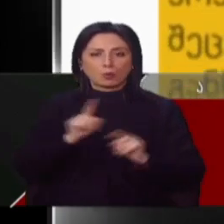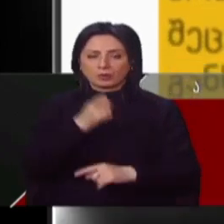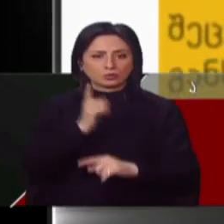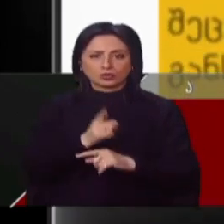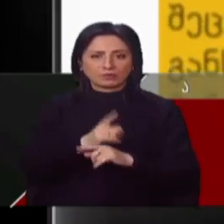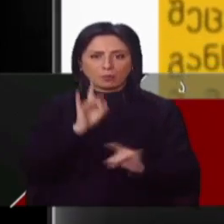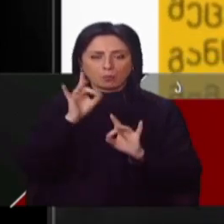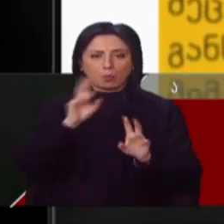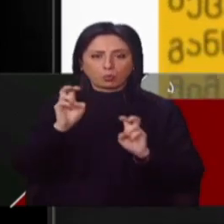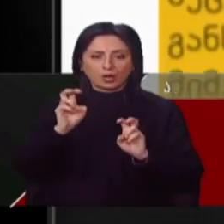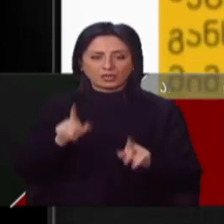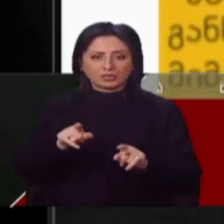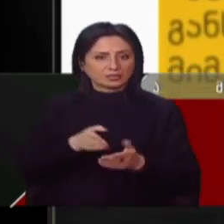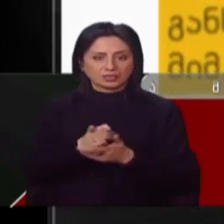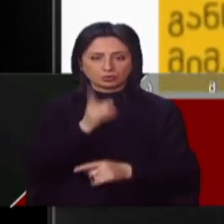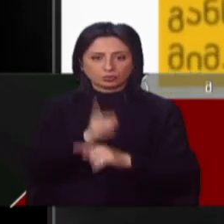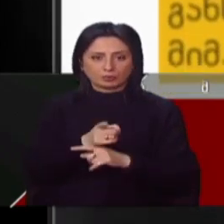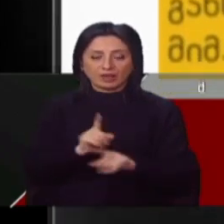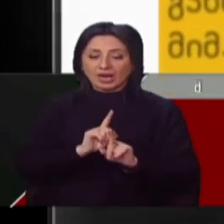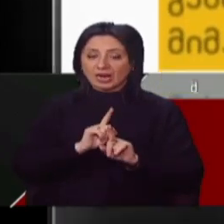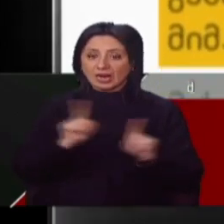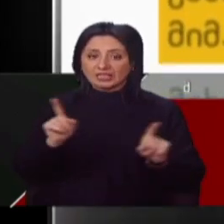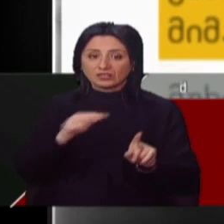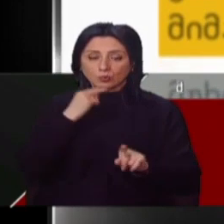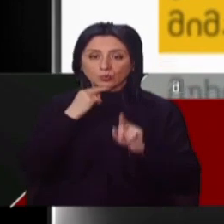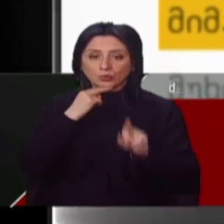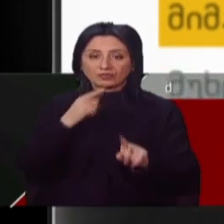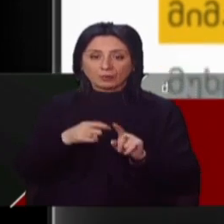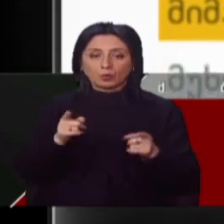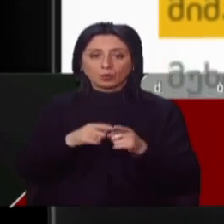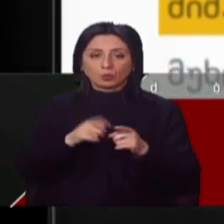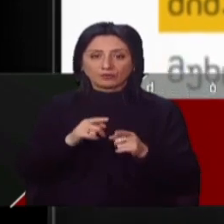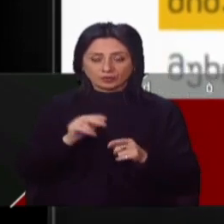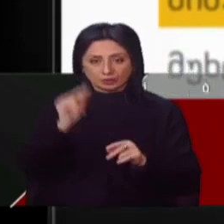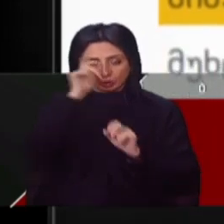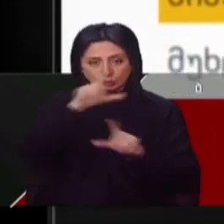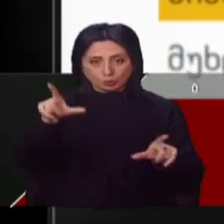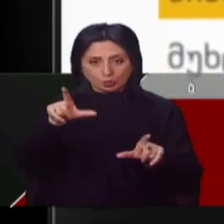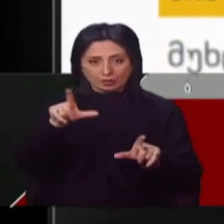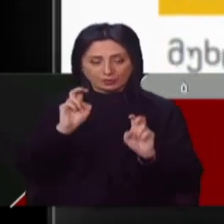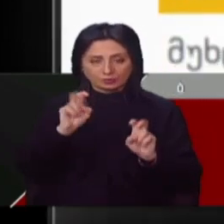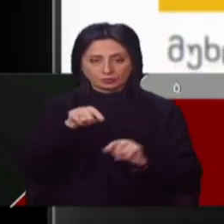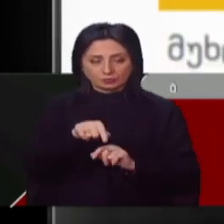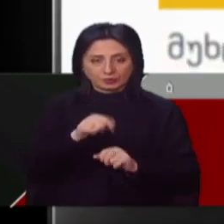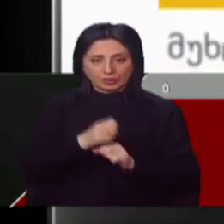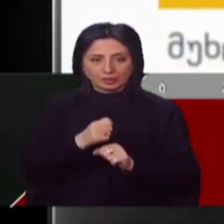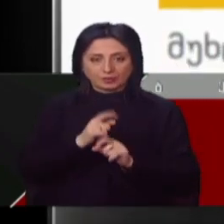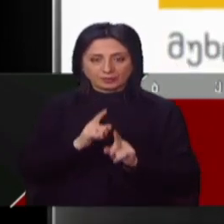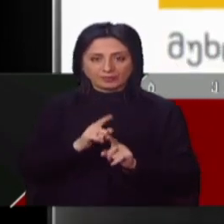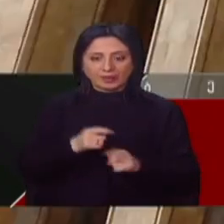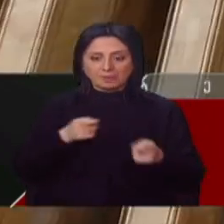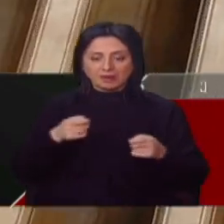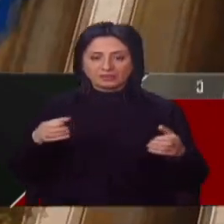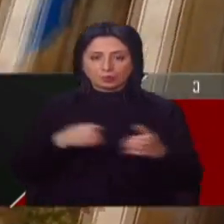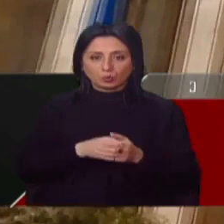da popularizatsiisken aa mimartuli, gansakutrebuli aktsenti am kutkhit saganmanatleblo დაწესებულებებს ზეკეთდება.